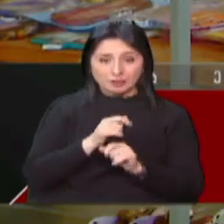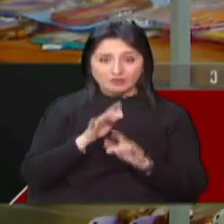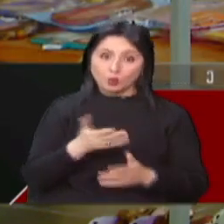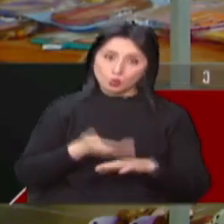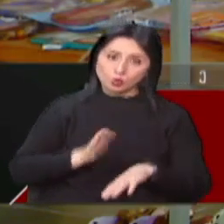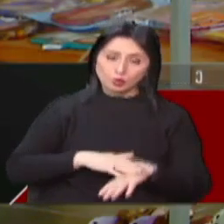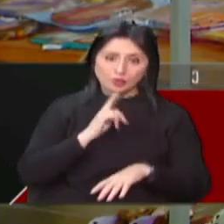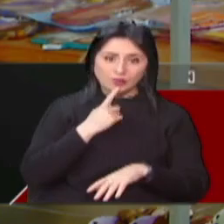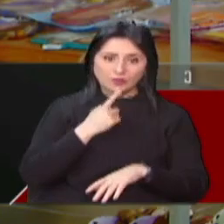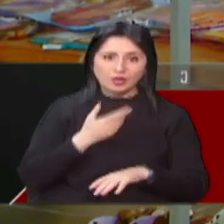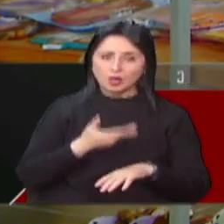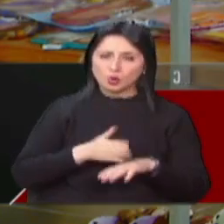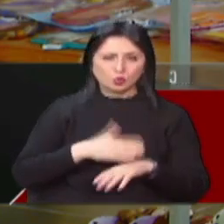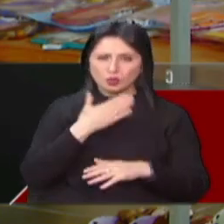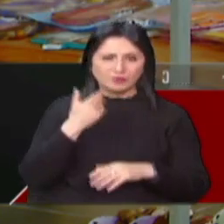tur tulia.